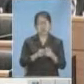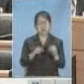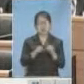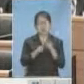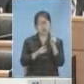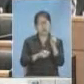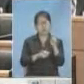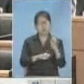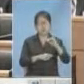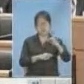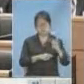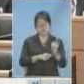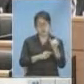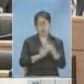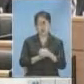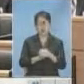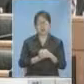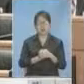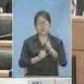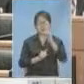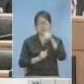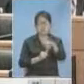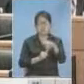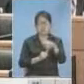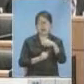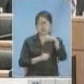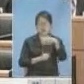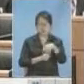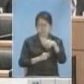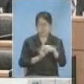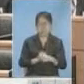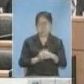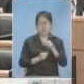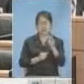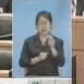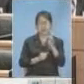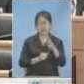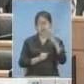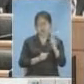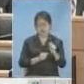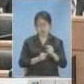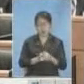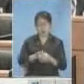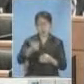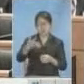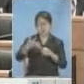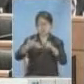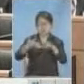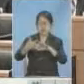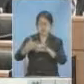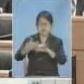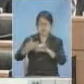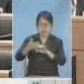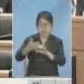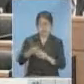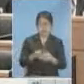ดเทศบาลแล้วก็อบต.นะครับซึ่งท้องถิ่นนั้นทั้ง3แห่งนี้ได้รับ